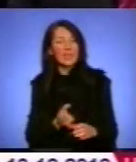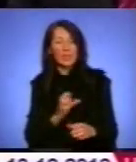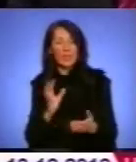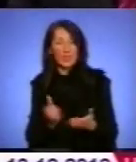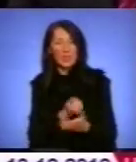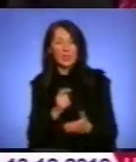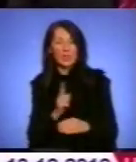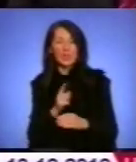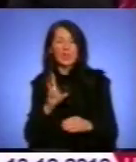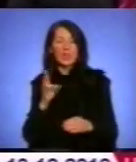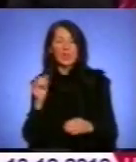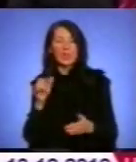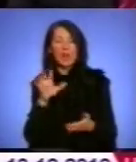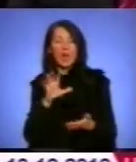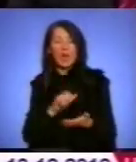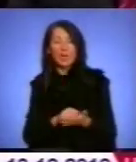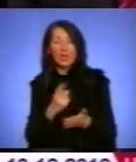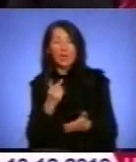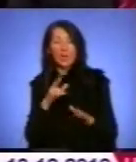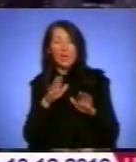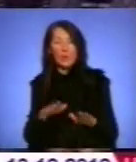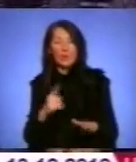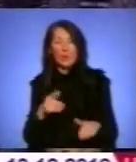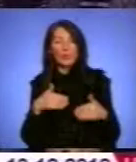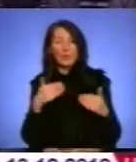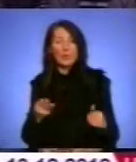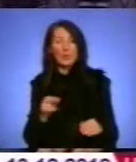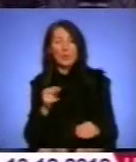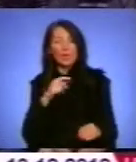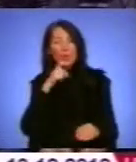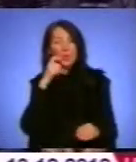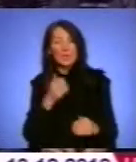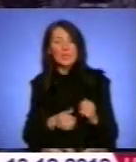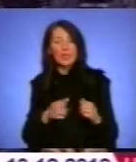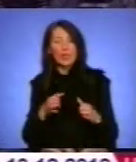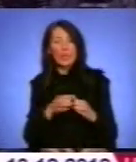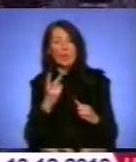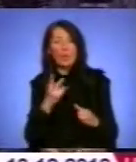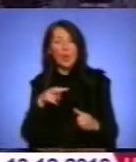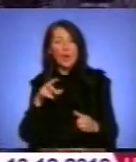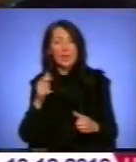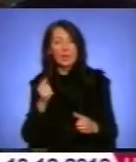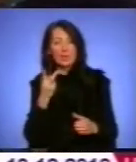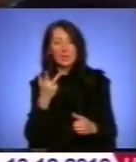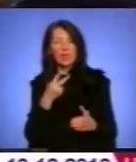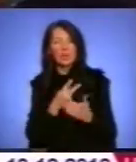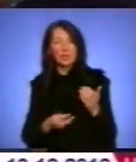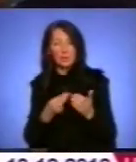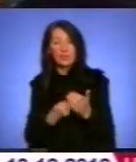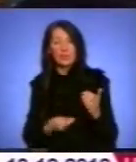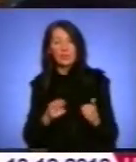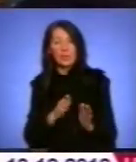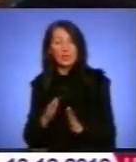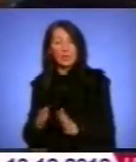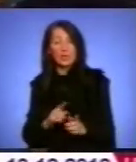Нива посіла друге місце у першому етапі чемпіонату України серед команд другої ліги. Три програшні матчі підряд спонукали